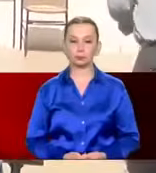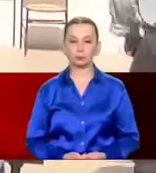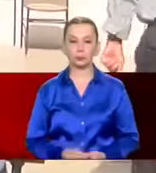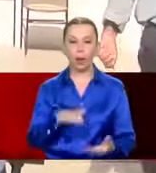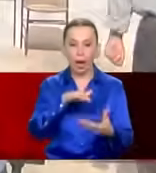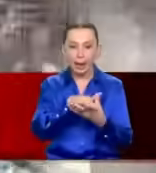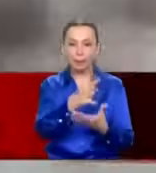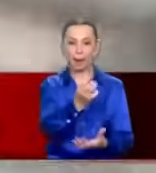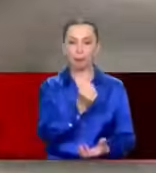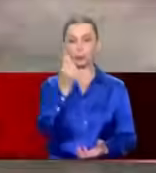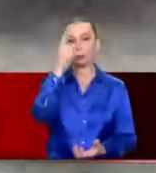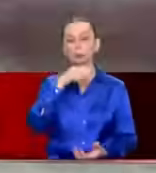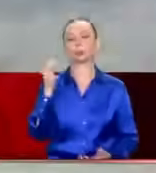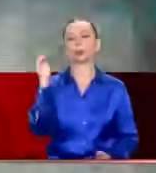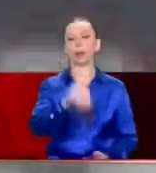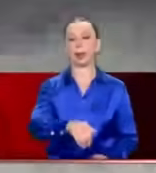Ayakkabı almaya gitmişti.